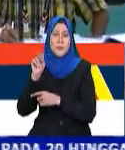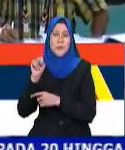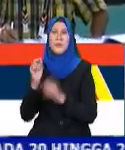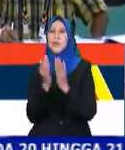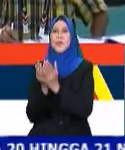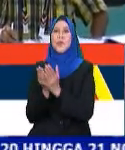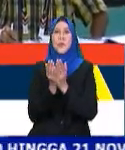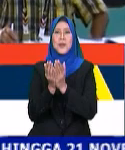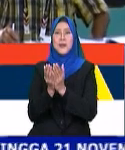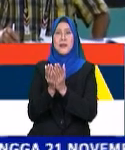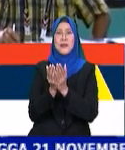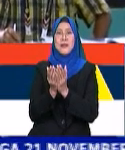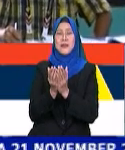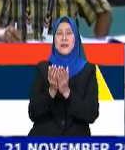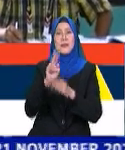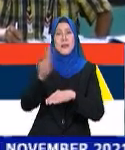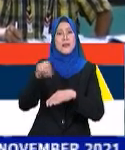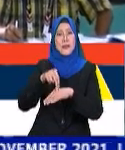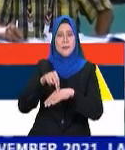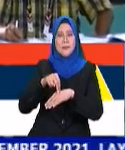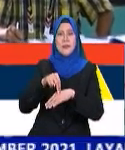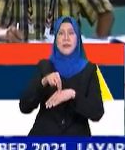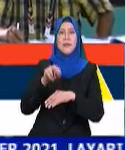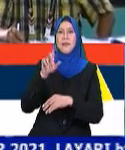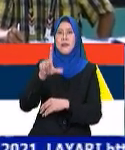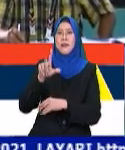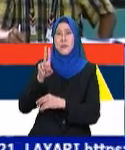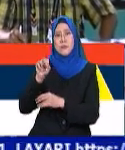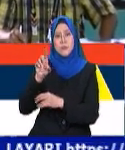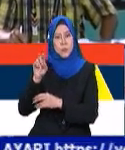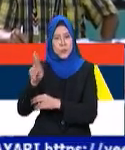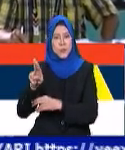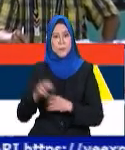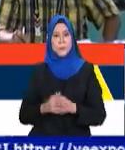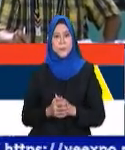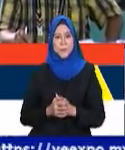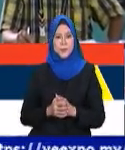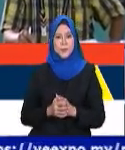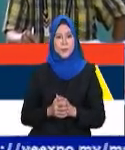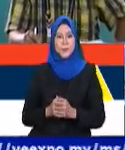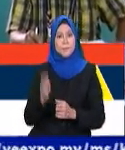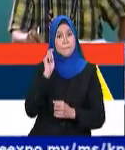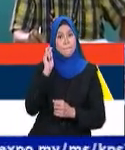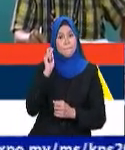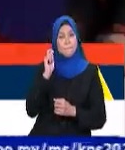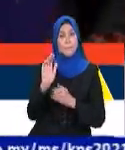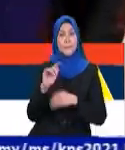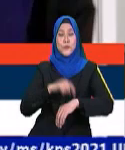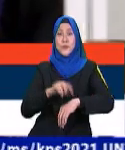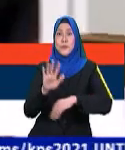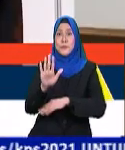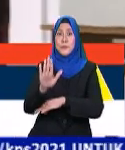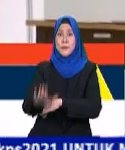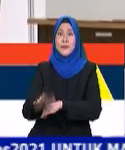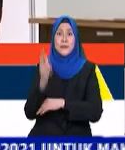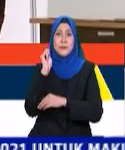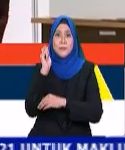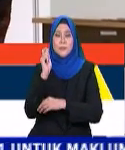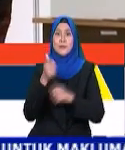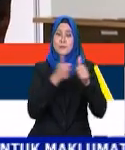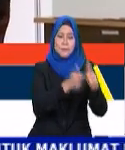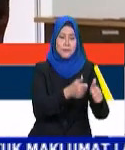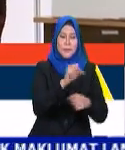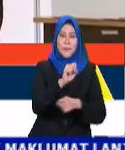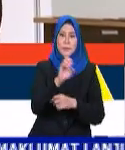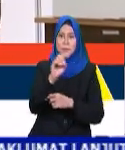Sekolah Kebangsaan Lendu dan buat bermula pagi tadi dan sehingga lewat petang ini pada pukul 5 petang ini pematuhan